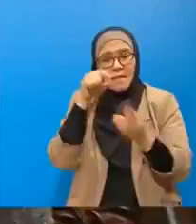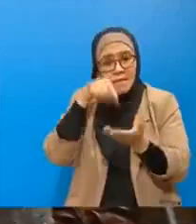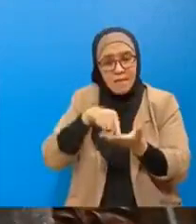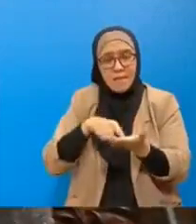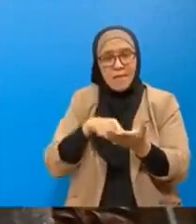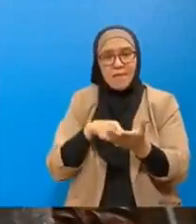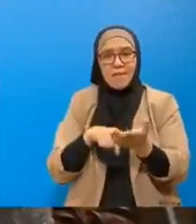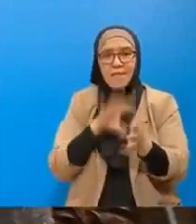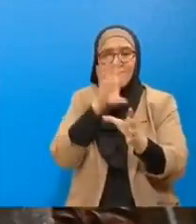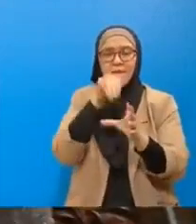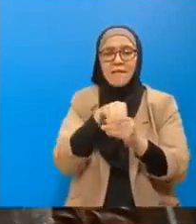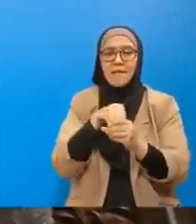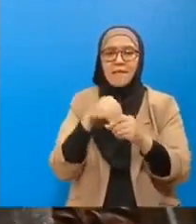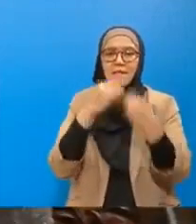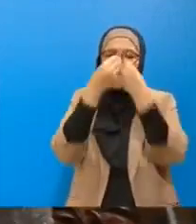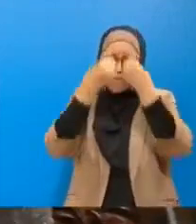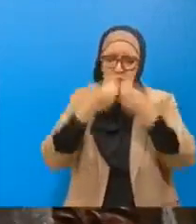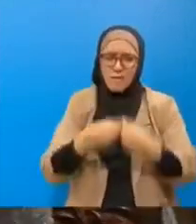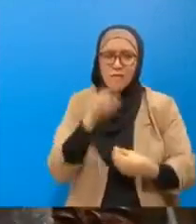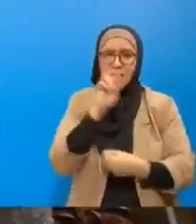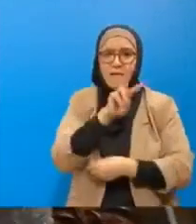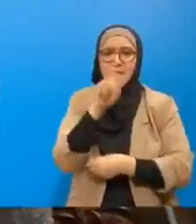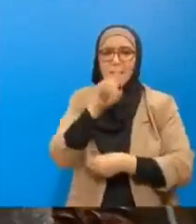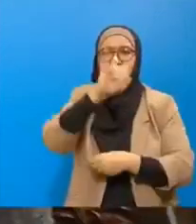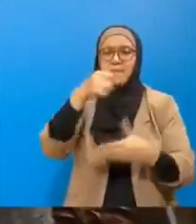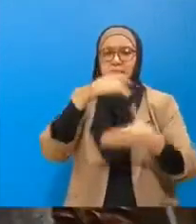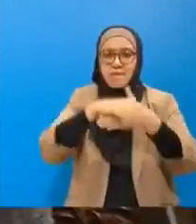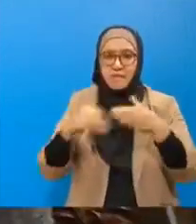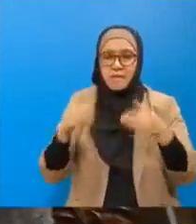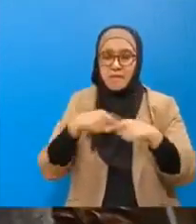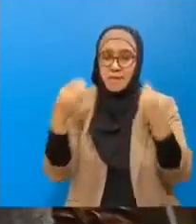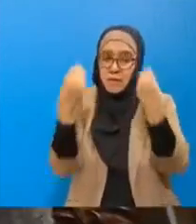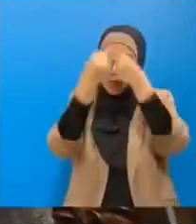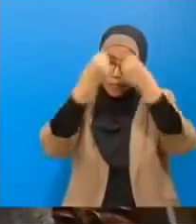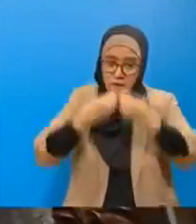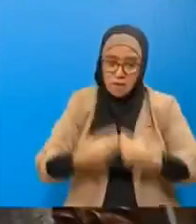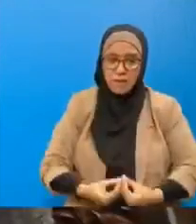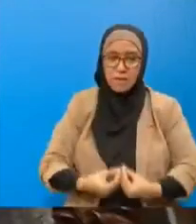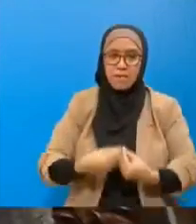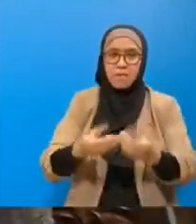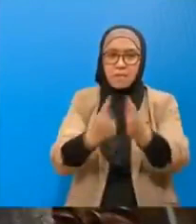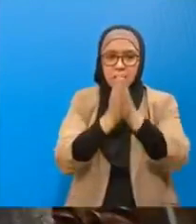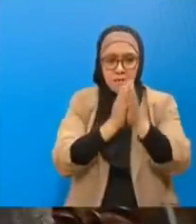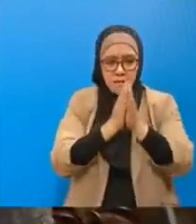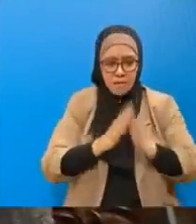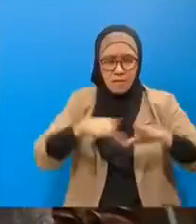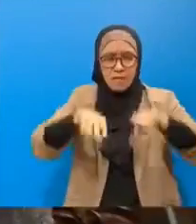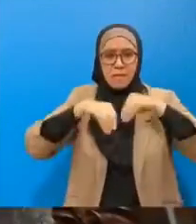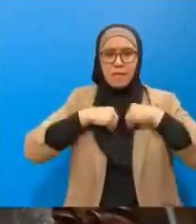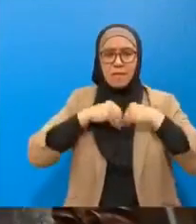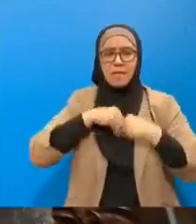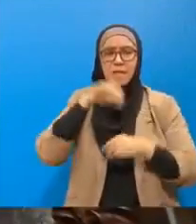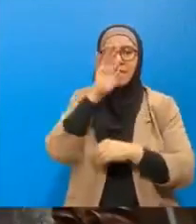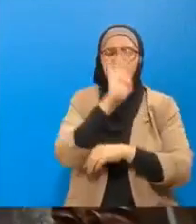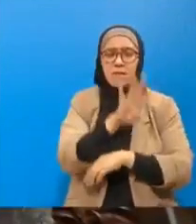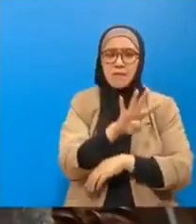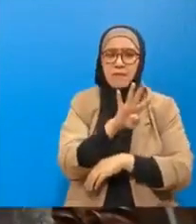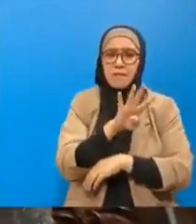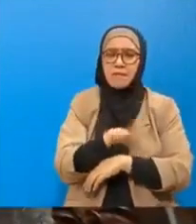21 juta Ringgit dan jumlah permohonan yang kita terima ialah 466.166